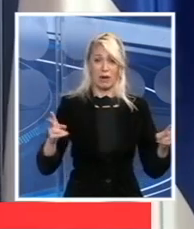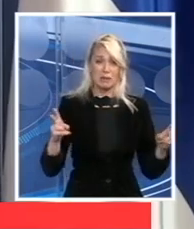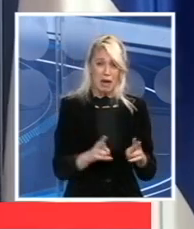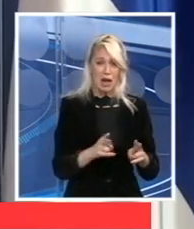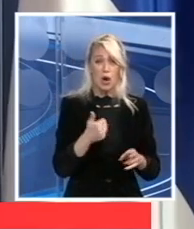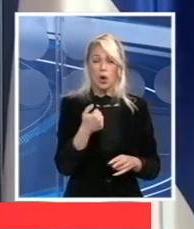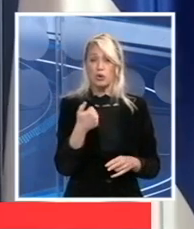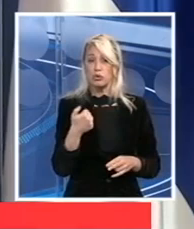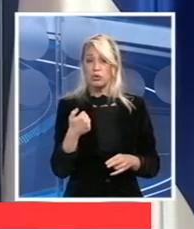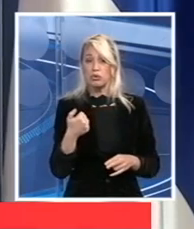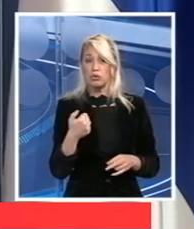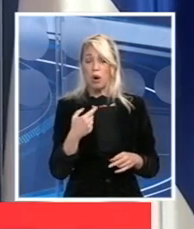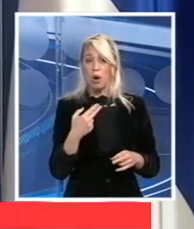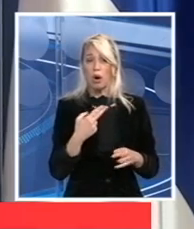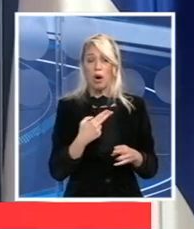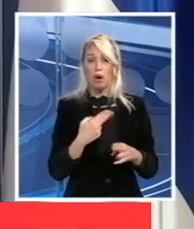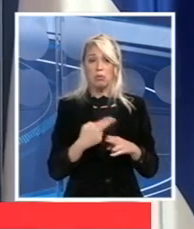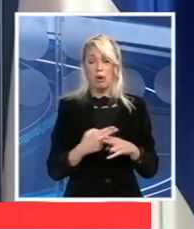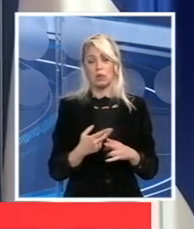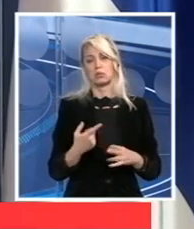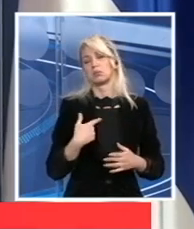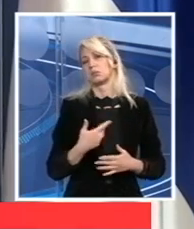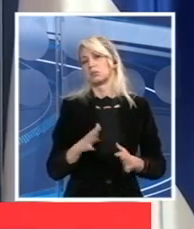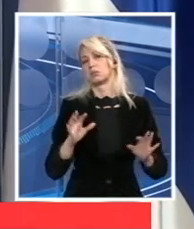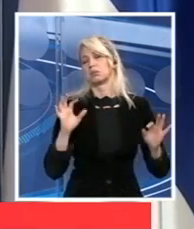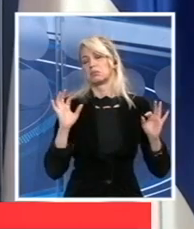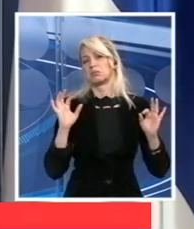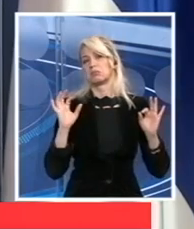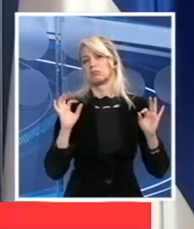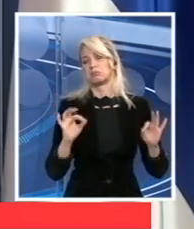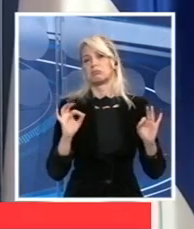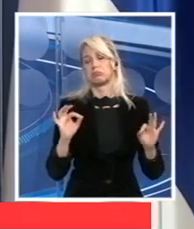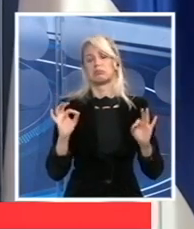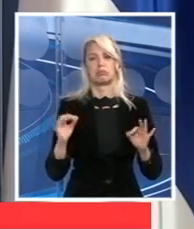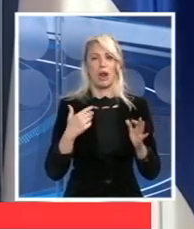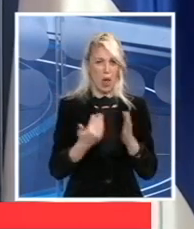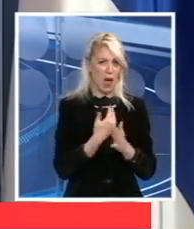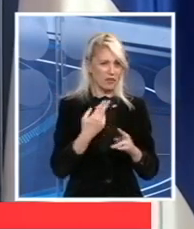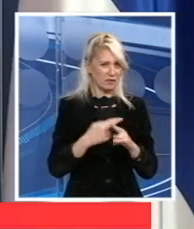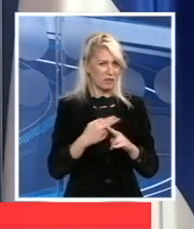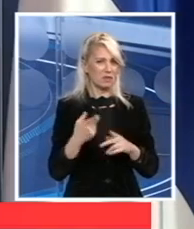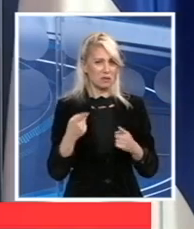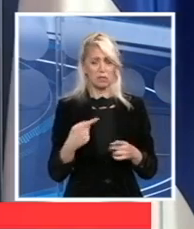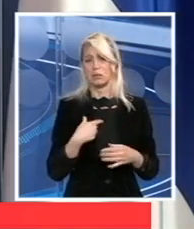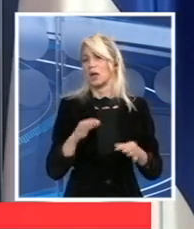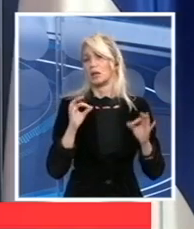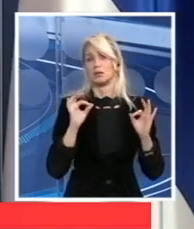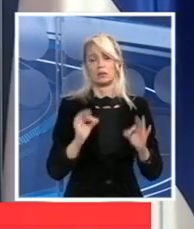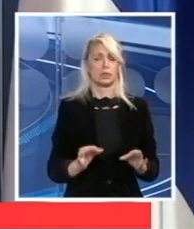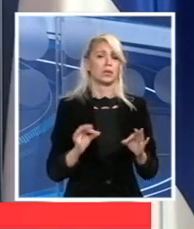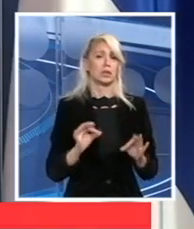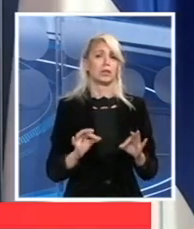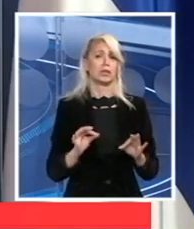bio na stotinu novo potvrđenih slučajeva, svakako da bi bio